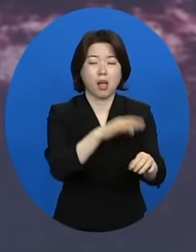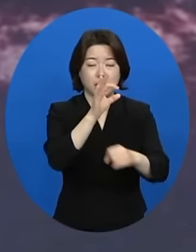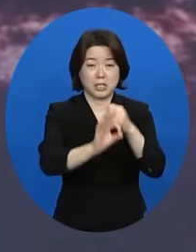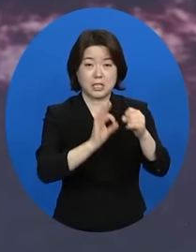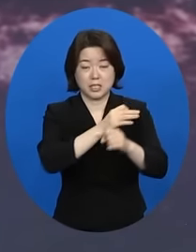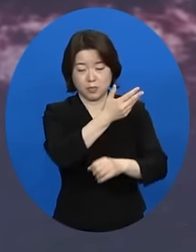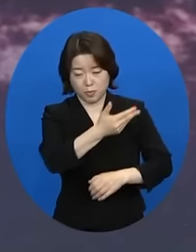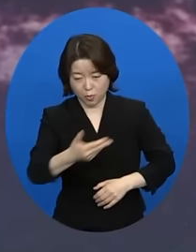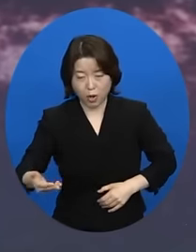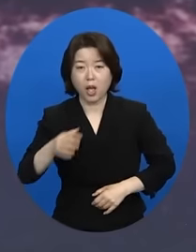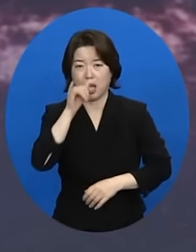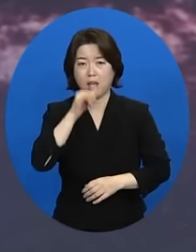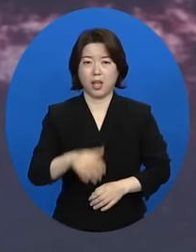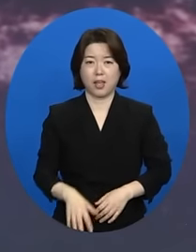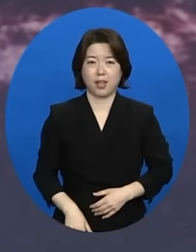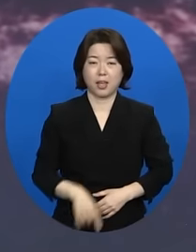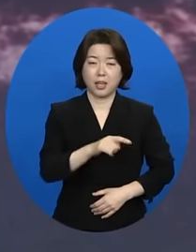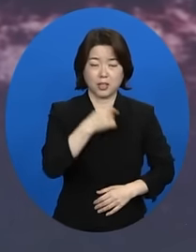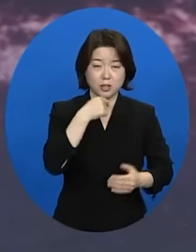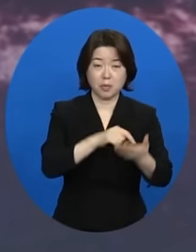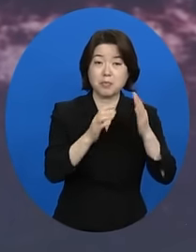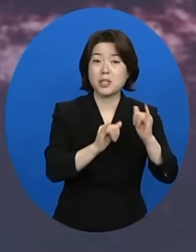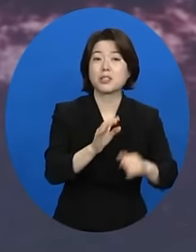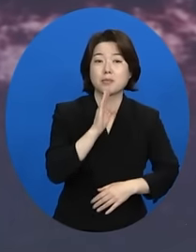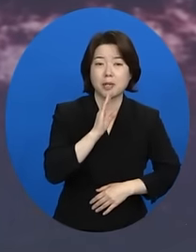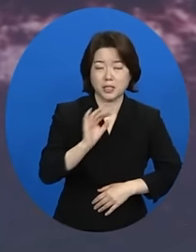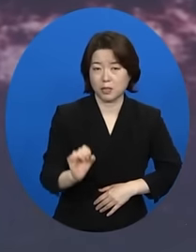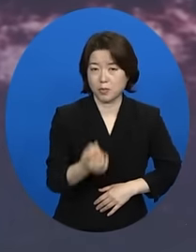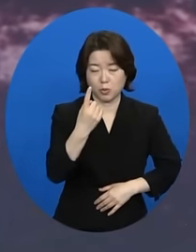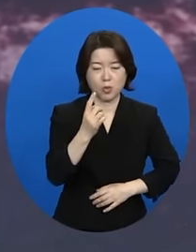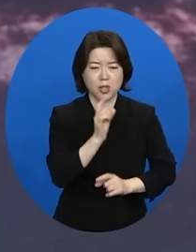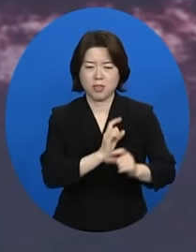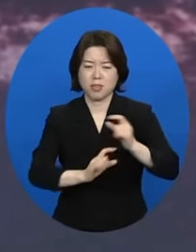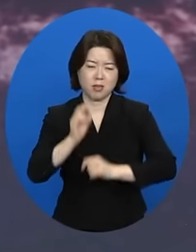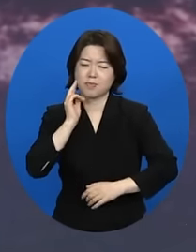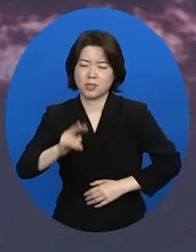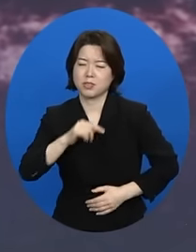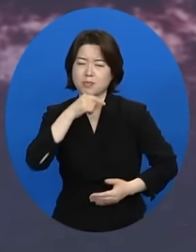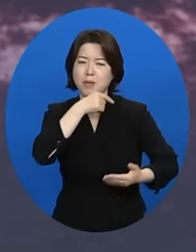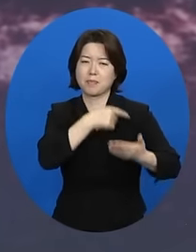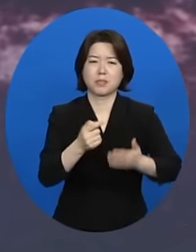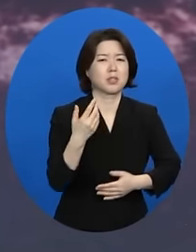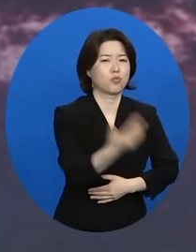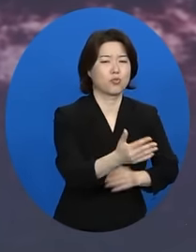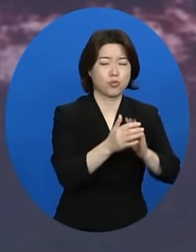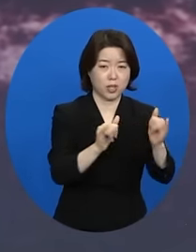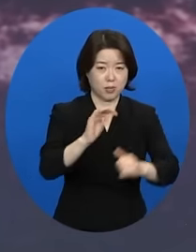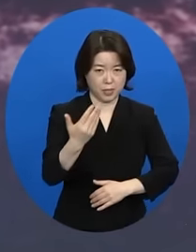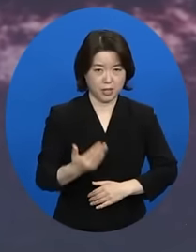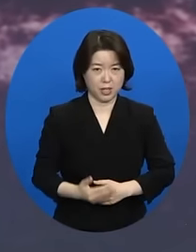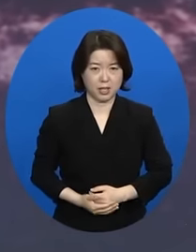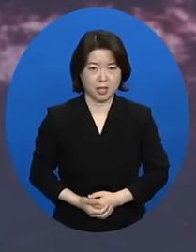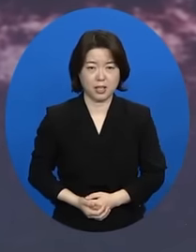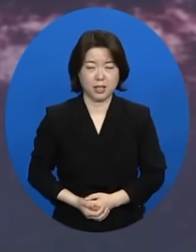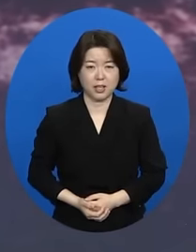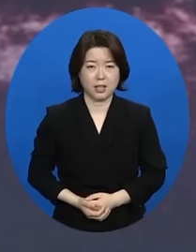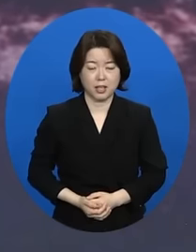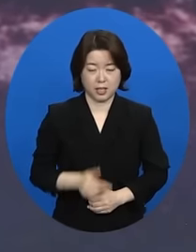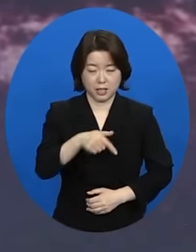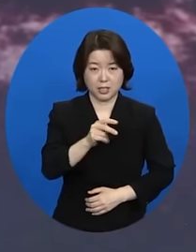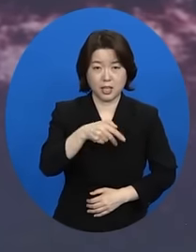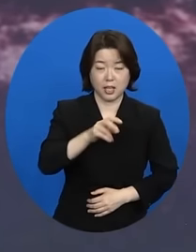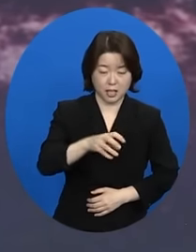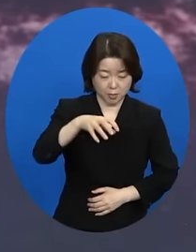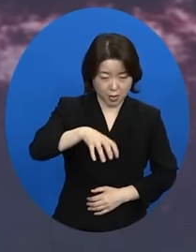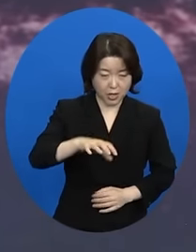겪게 된 거예요. 물론 이들은 피해자죠. 그러나 동시에 이들은 더한 가해자가 되었습니다. 세겜 안에